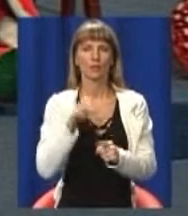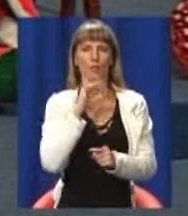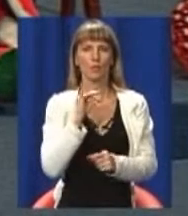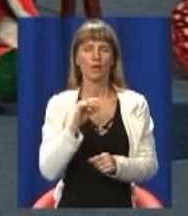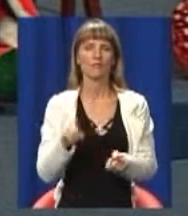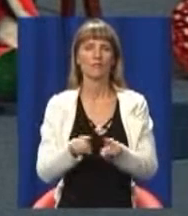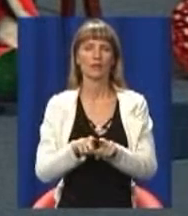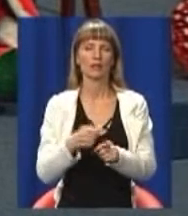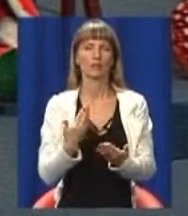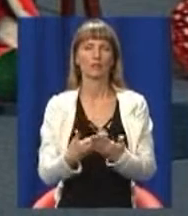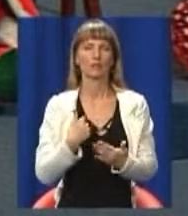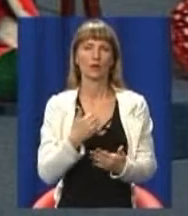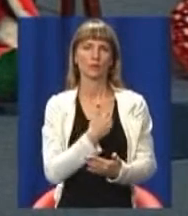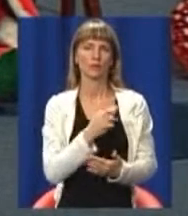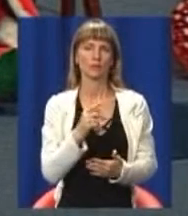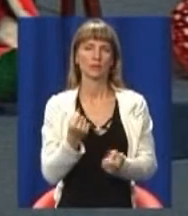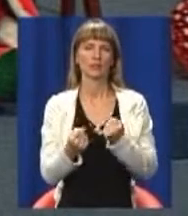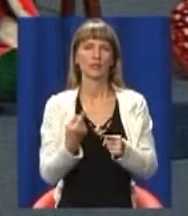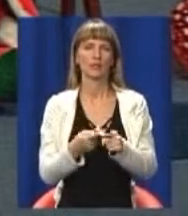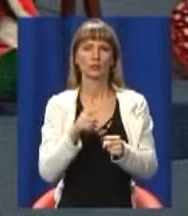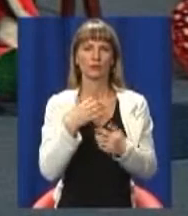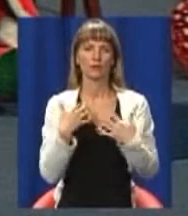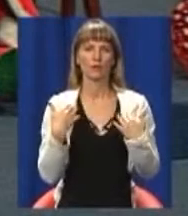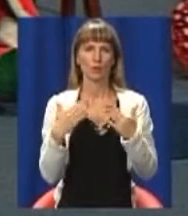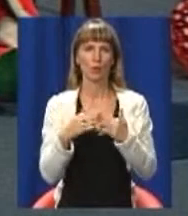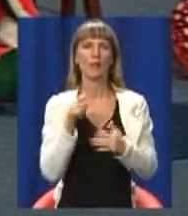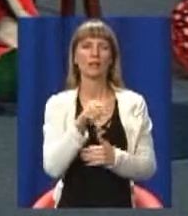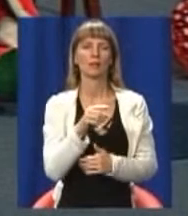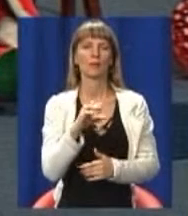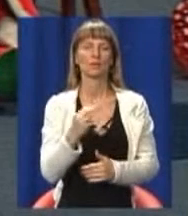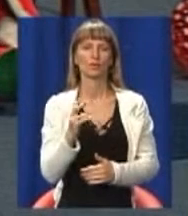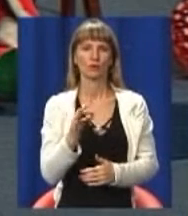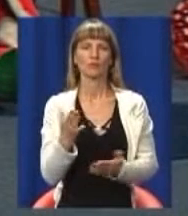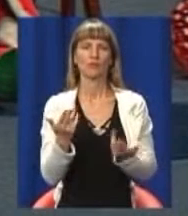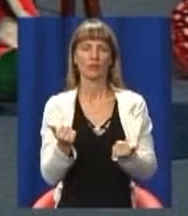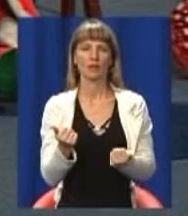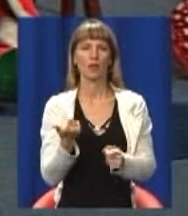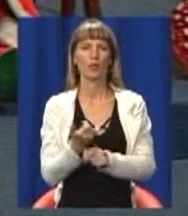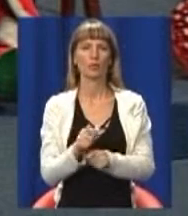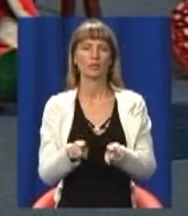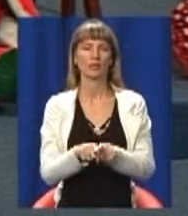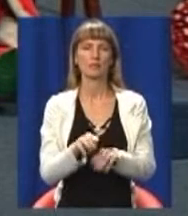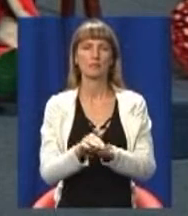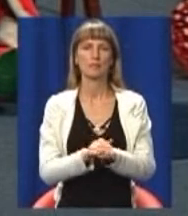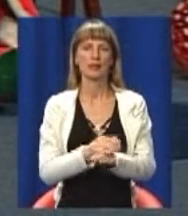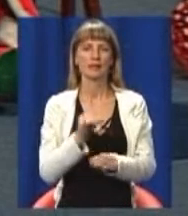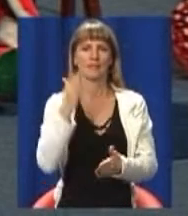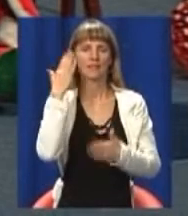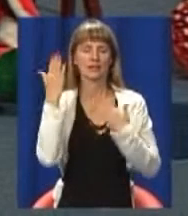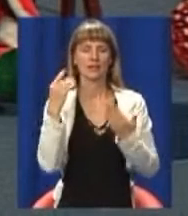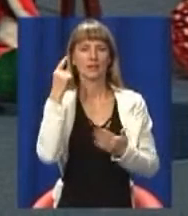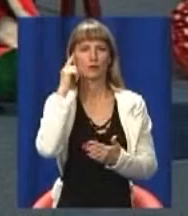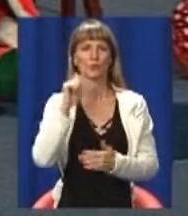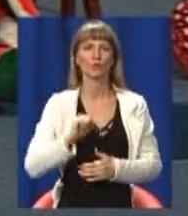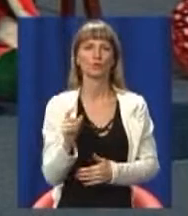одно, наприклад, мені б захотілося тримати цю тваринку вдома. А тобі, Сашко? Так. Так, вона дуже така мила і весела.